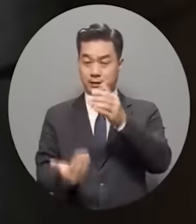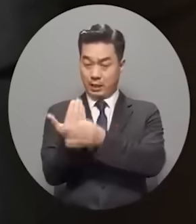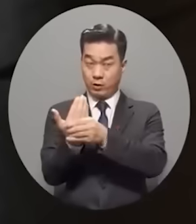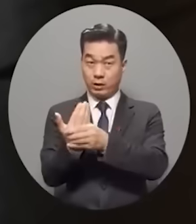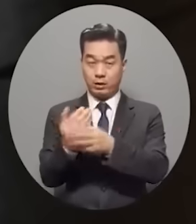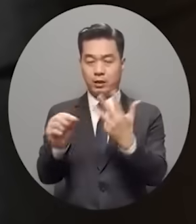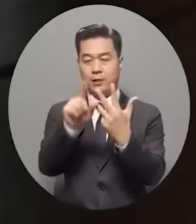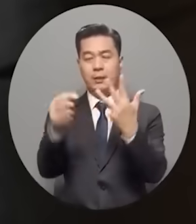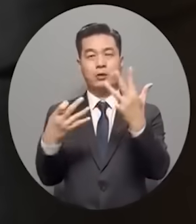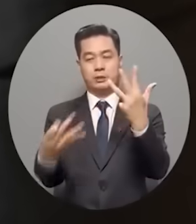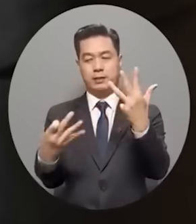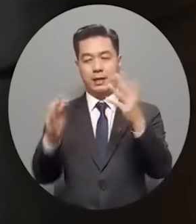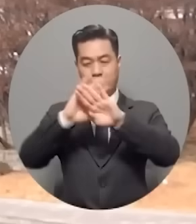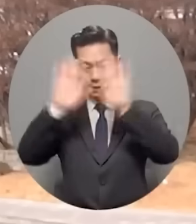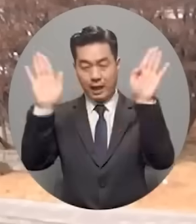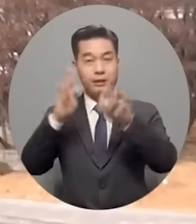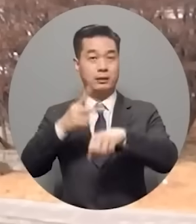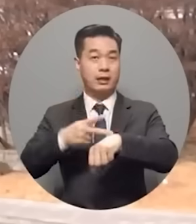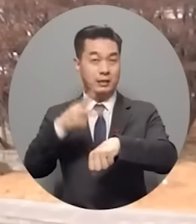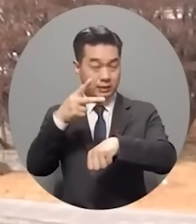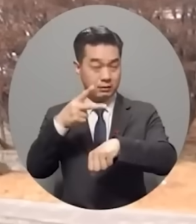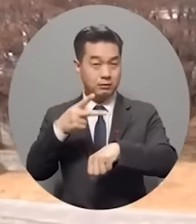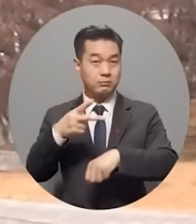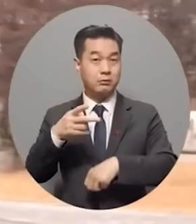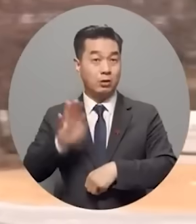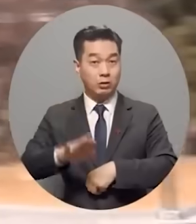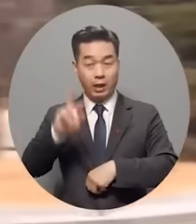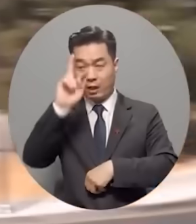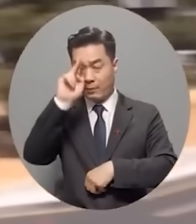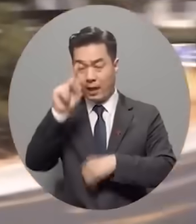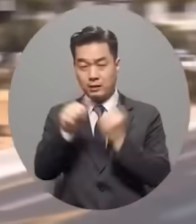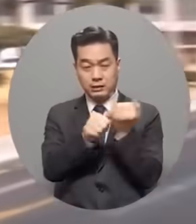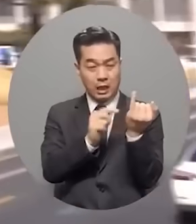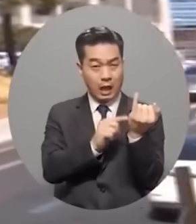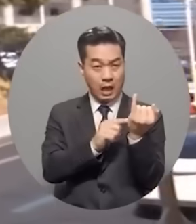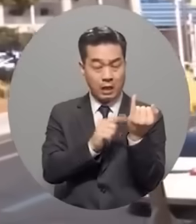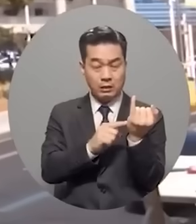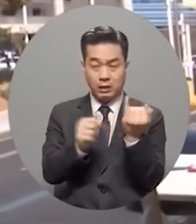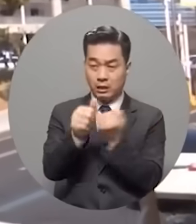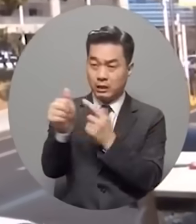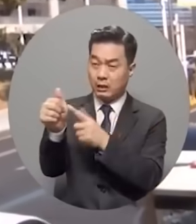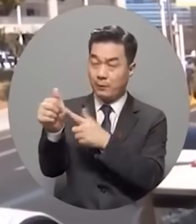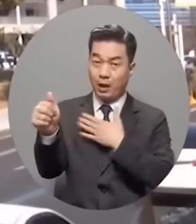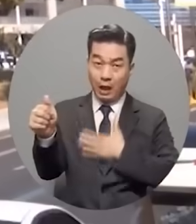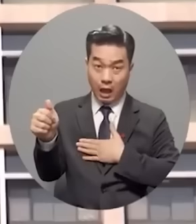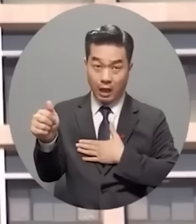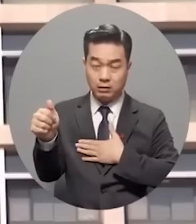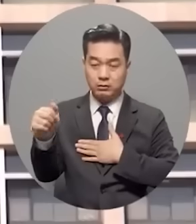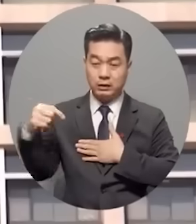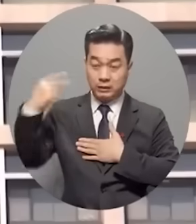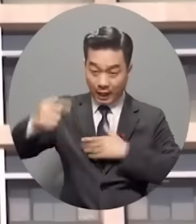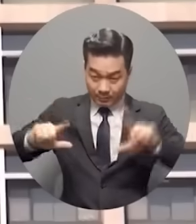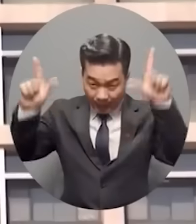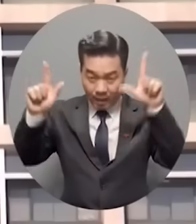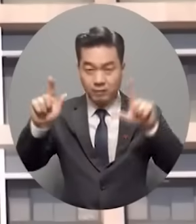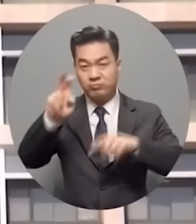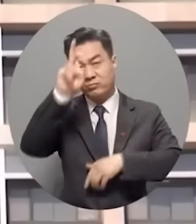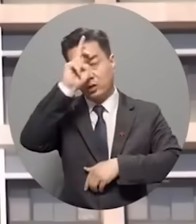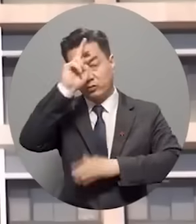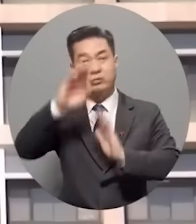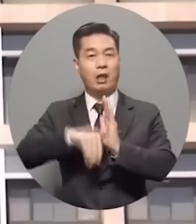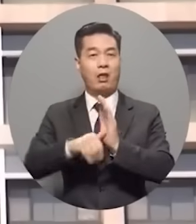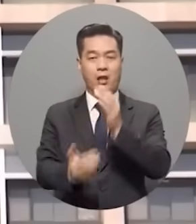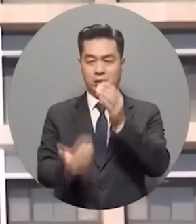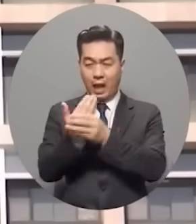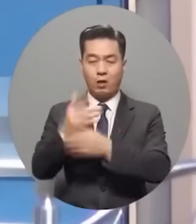8월 14일 낮 1시쯤. 박 씨 아내가 남편의 행방을 알게 된 건 이튿날 낮 12시쯤입니다. 사고 발생 이후